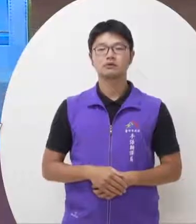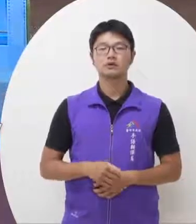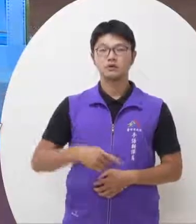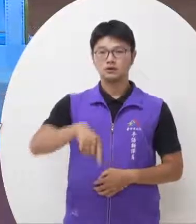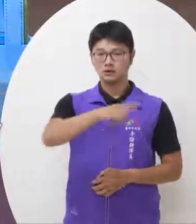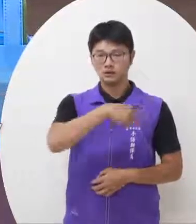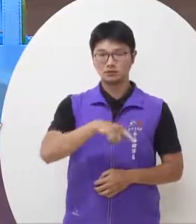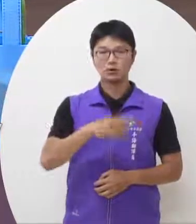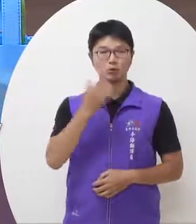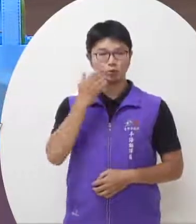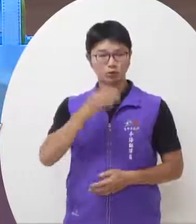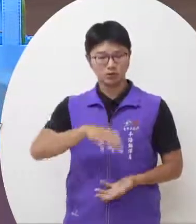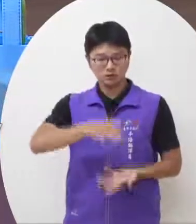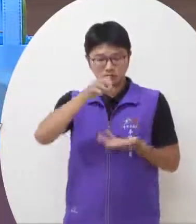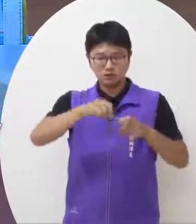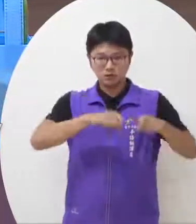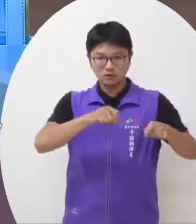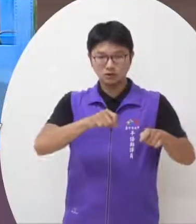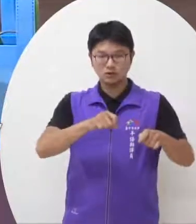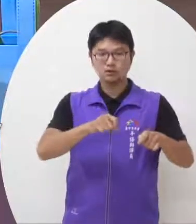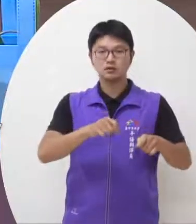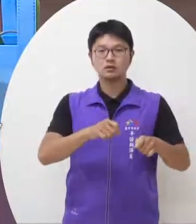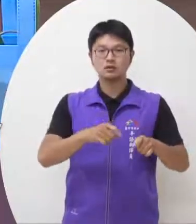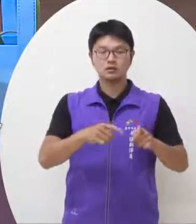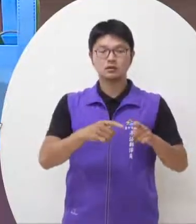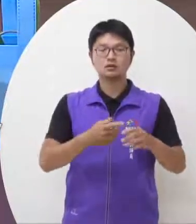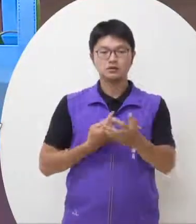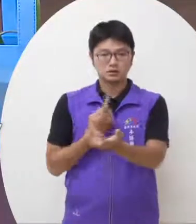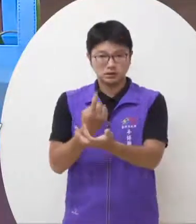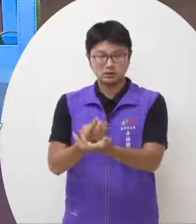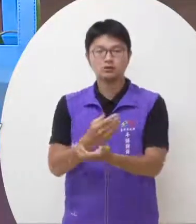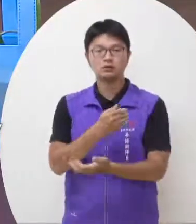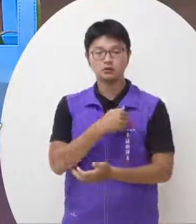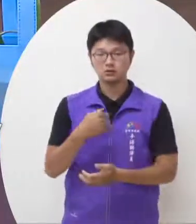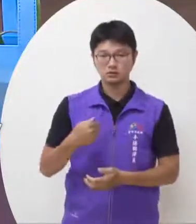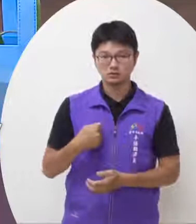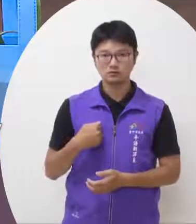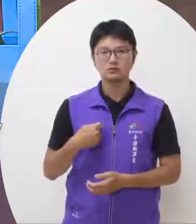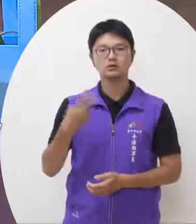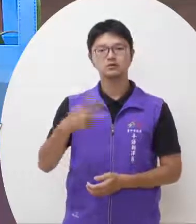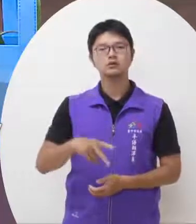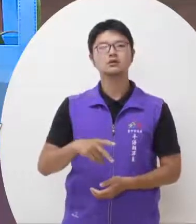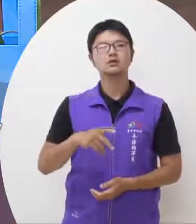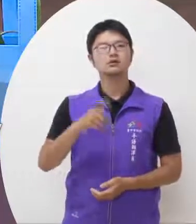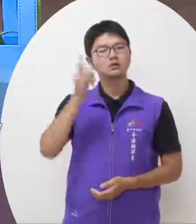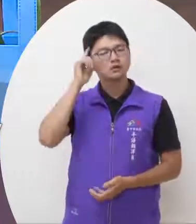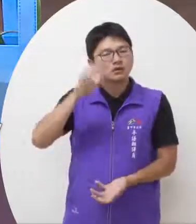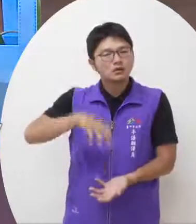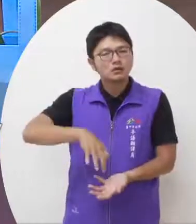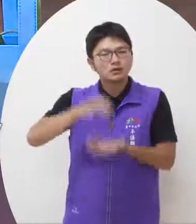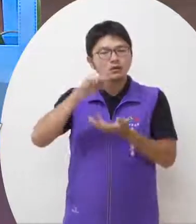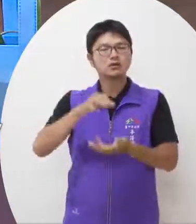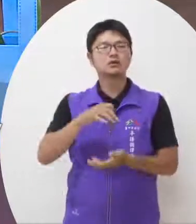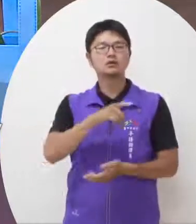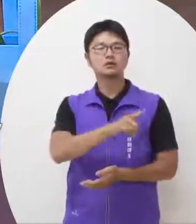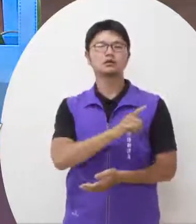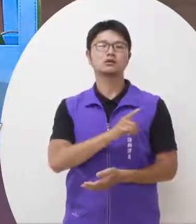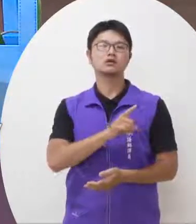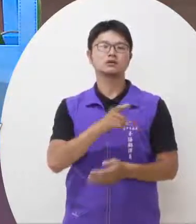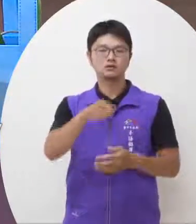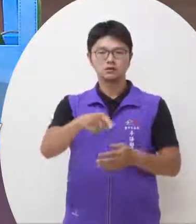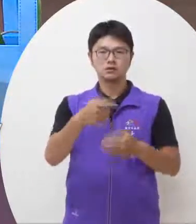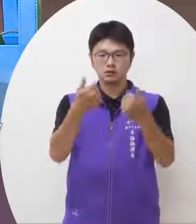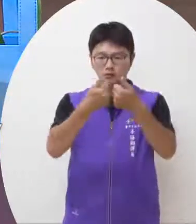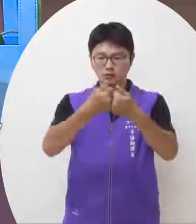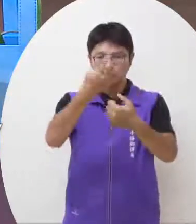关可以列席，他不是委员，可是我们基本上很多的这个提案者，他并不知道哪会什么时候要开，